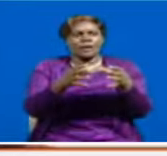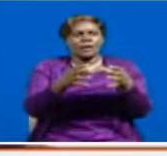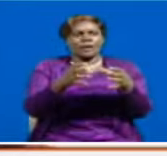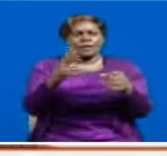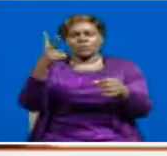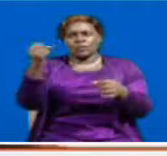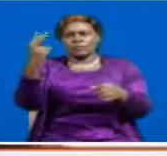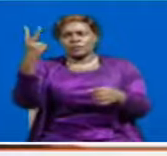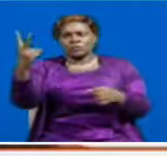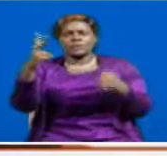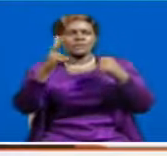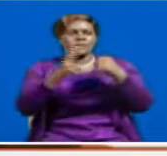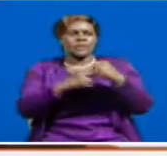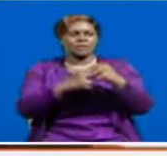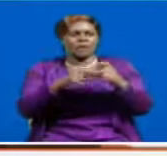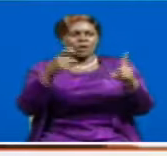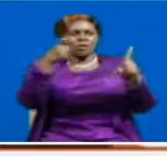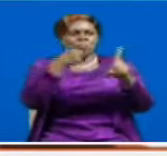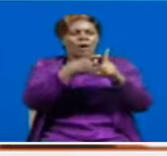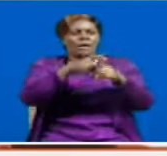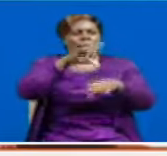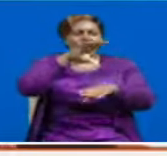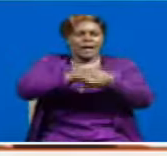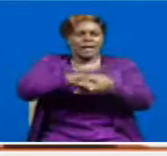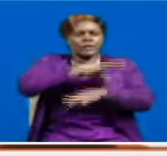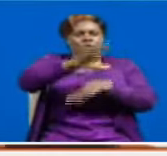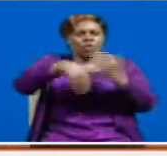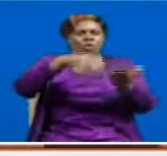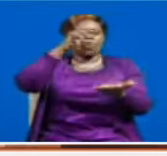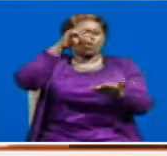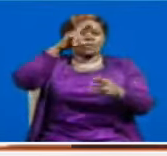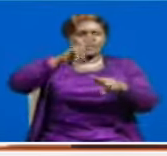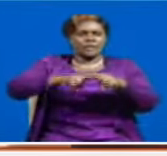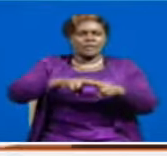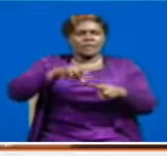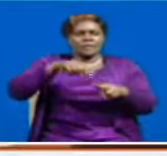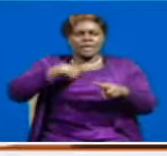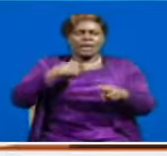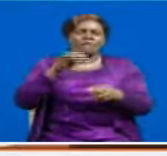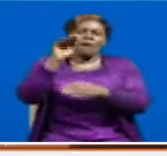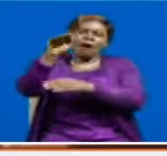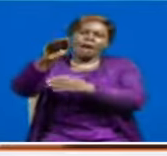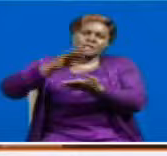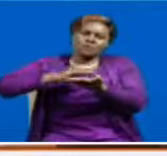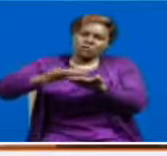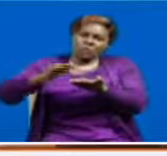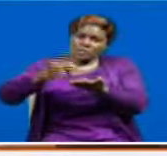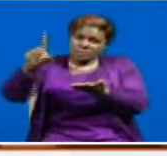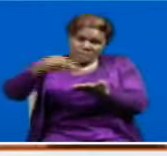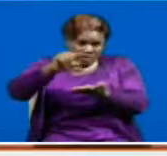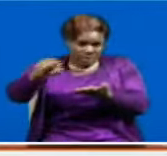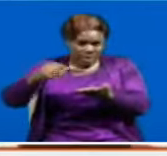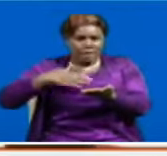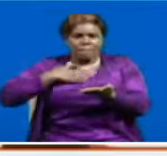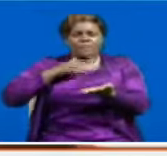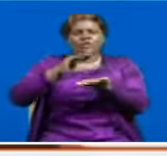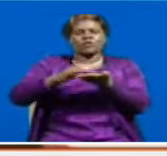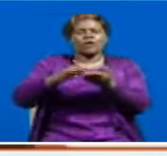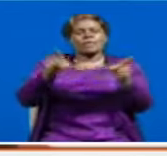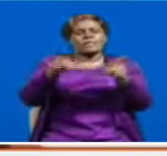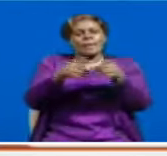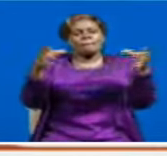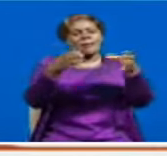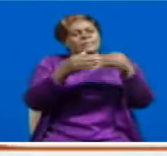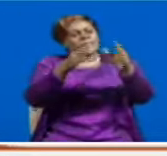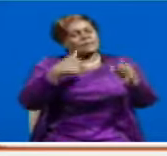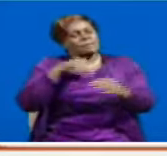Ikifika 2027 Kwale tuchukue viti vyote. Kwa hivyo naomba sisi mtusamehe kama kuna mahali tuliwakwaza na pia party leader